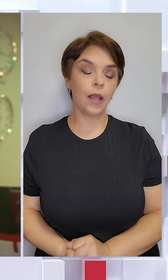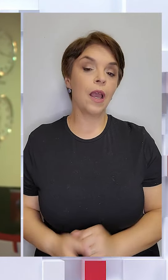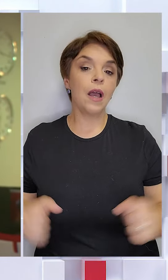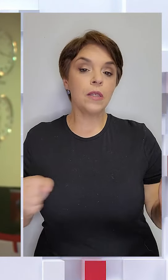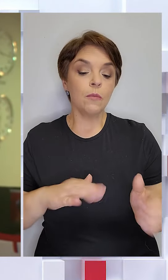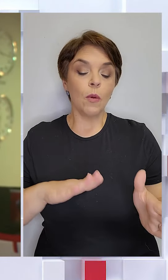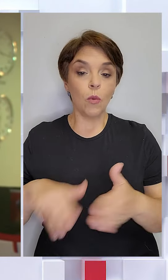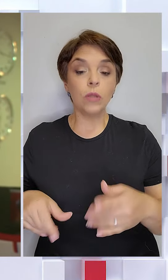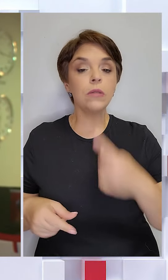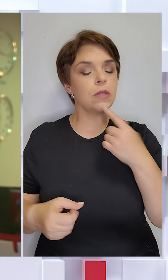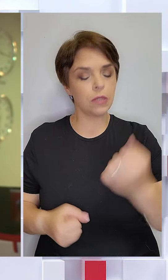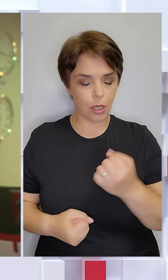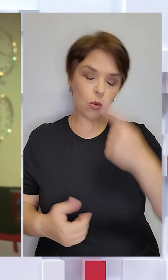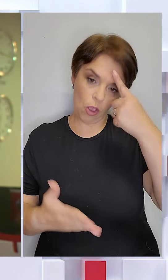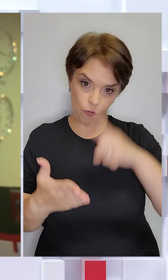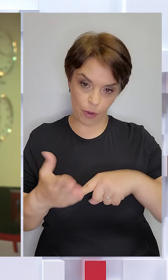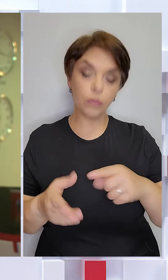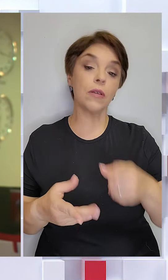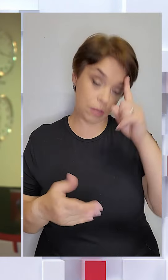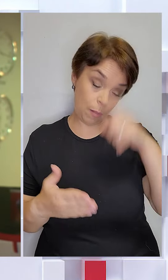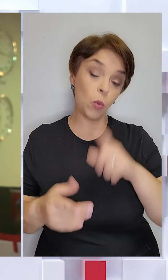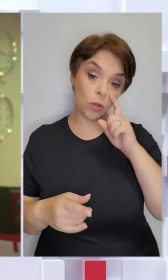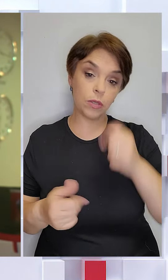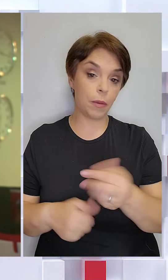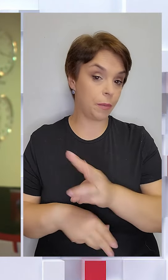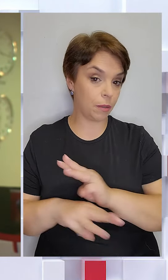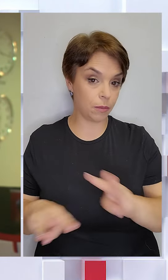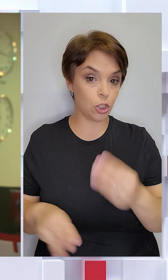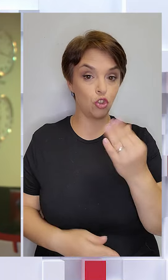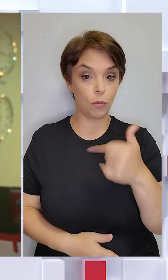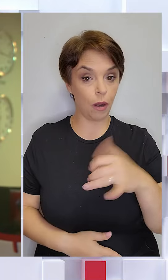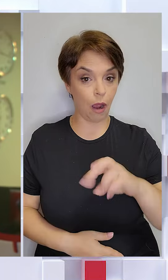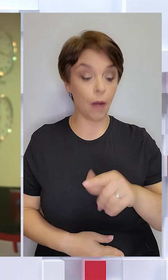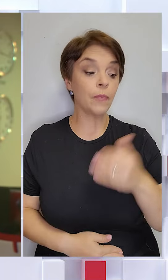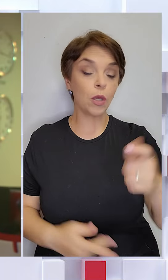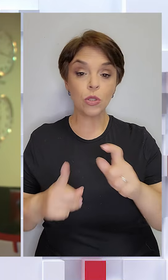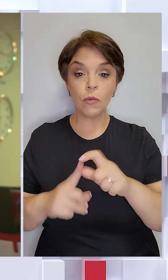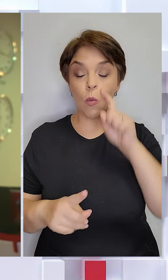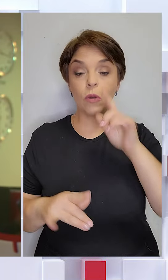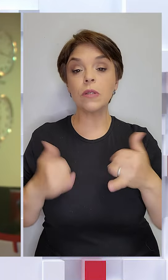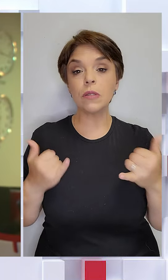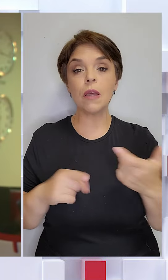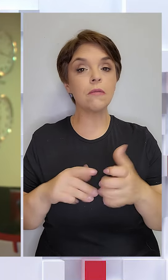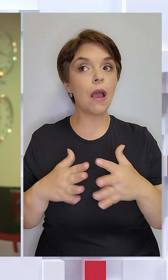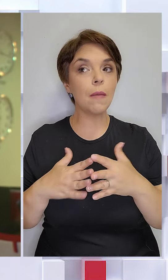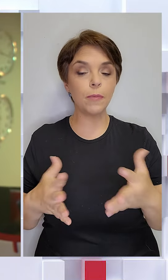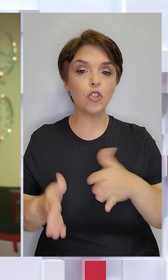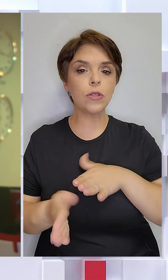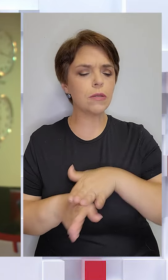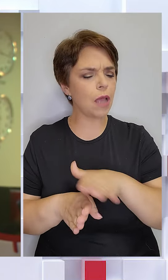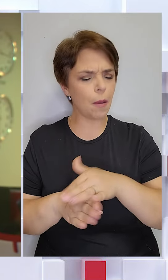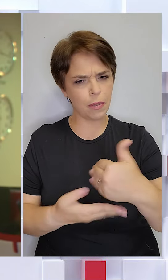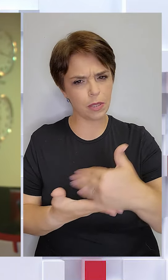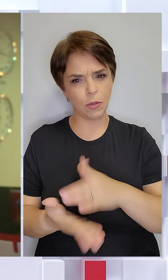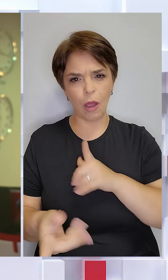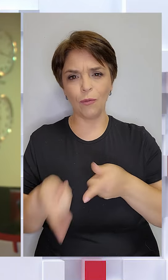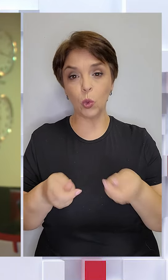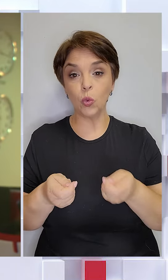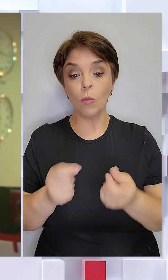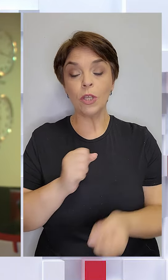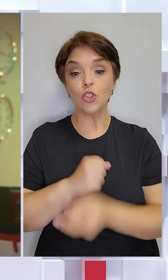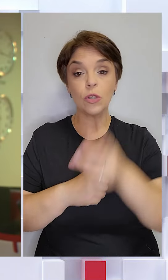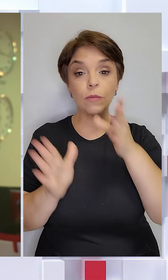Зиму пройдемо стійко і впевнено, запевнив українцю прем'єр Денис Шмигаль. За його словами, Україна зараз найбільш забезпечена автономними